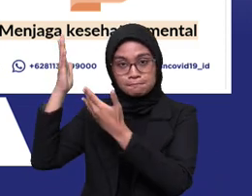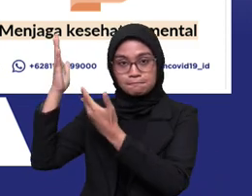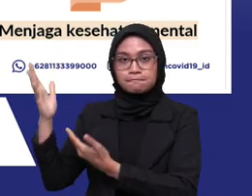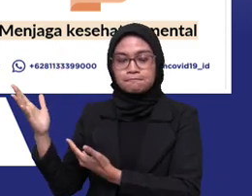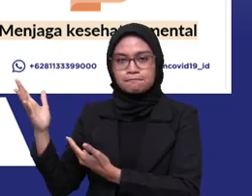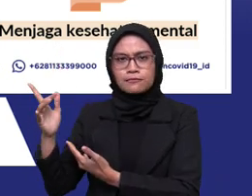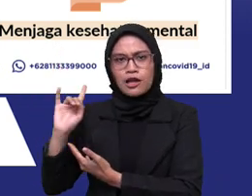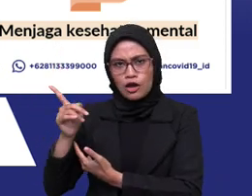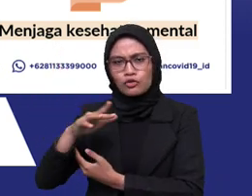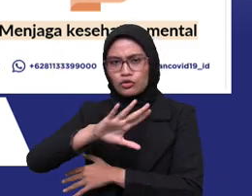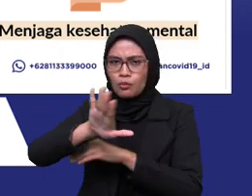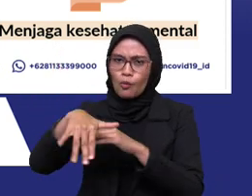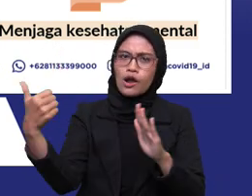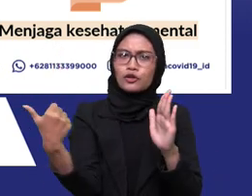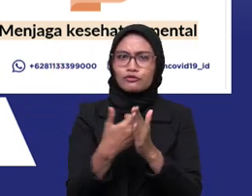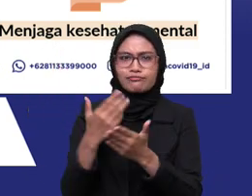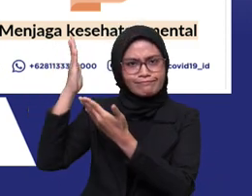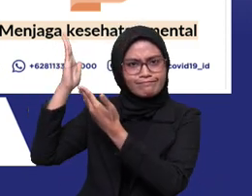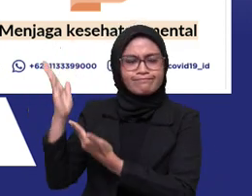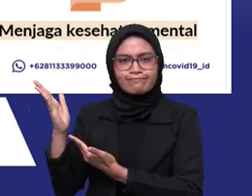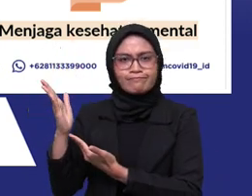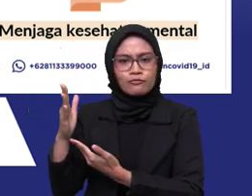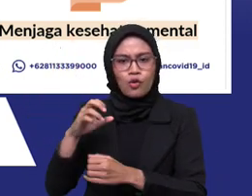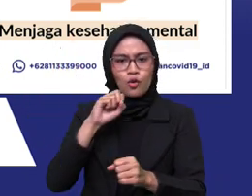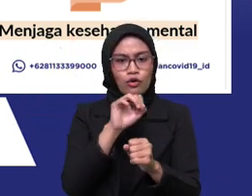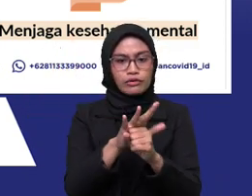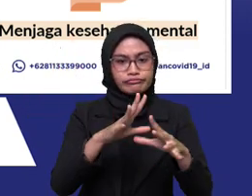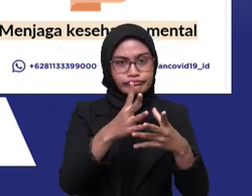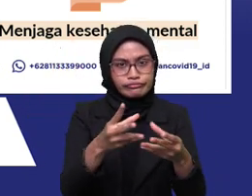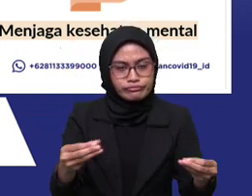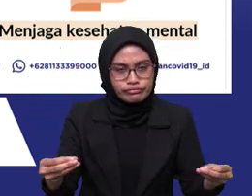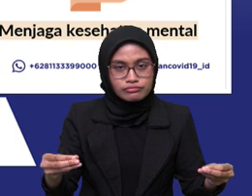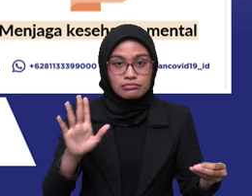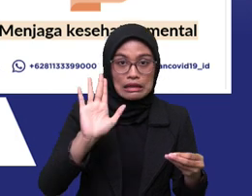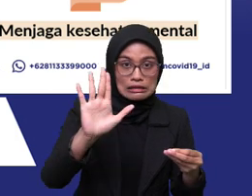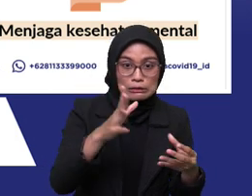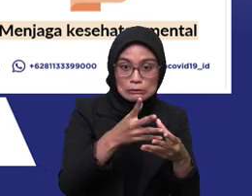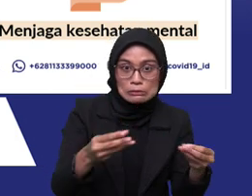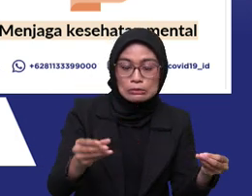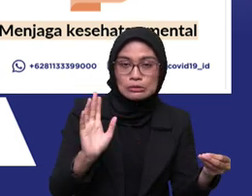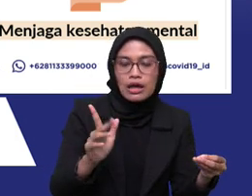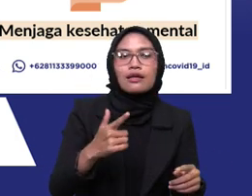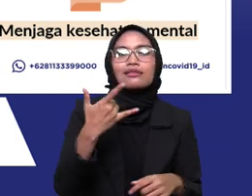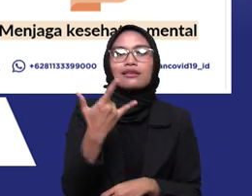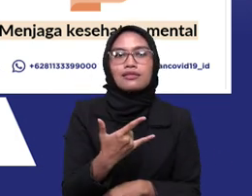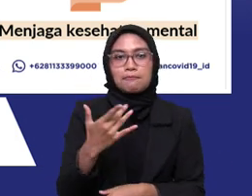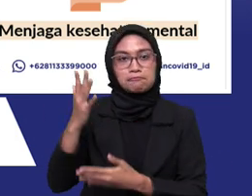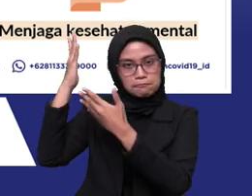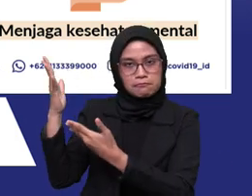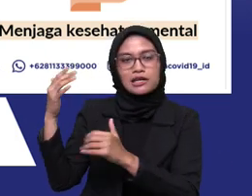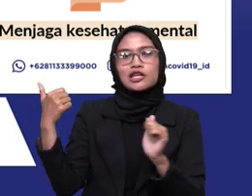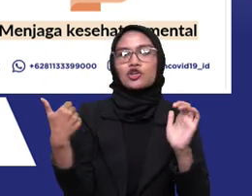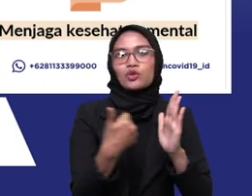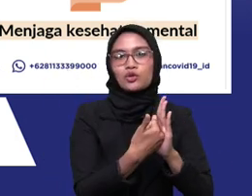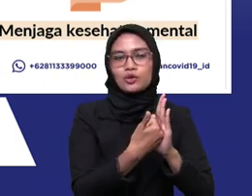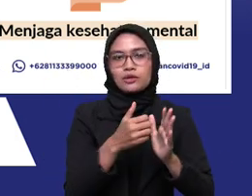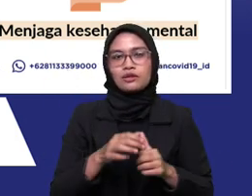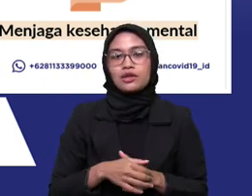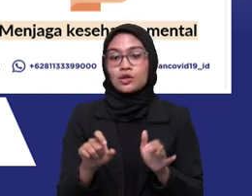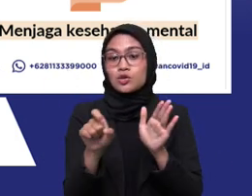walau nantinya pandemic v19 telah usai yang pertama mencuci tangan yaitu